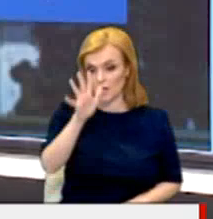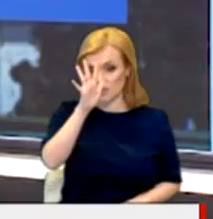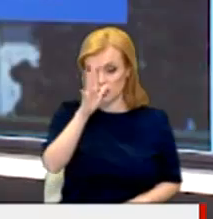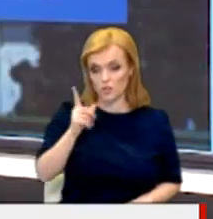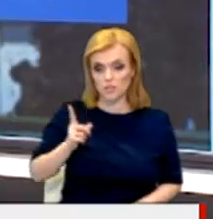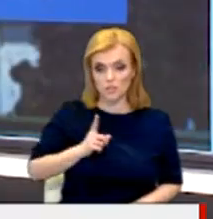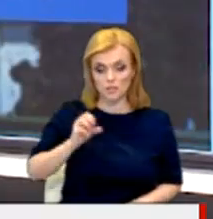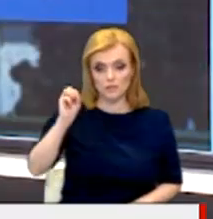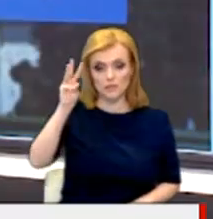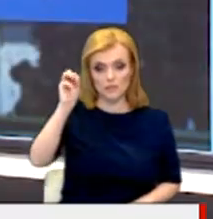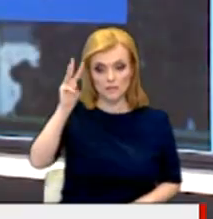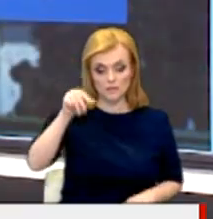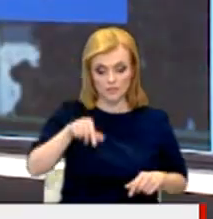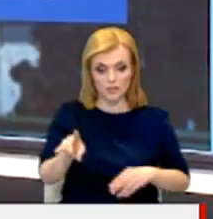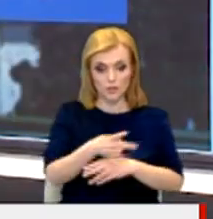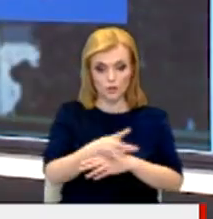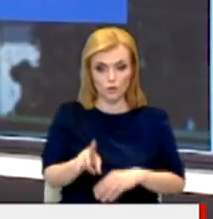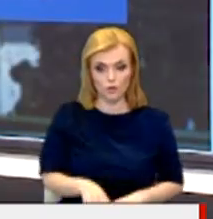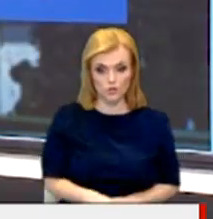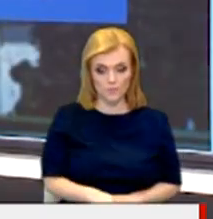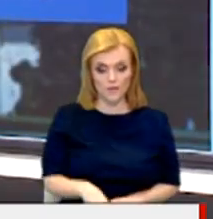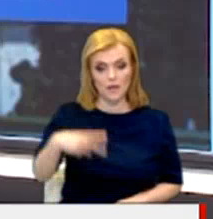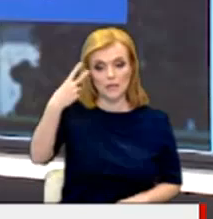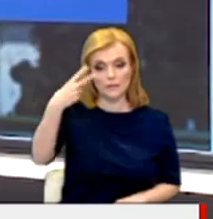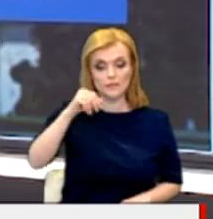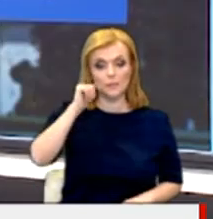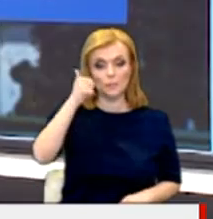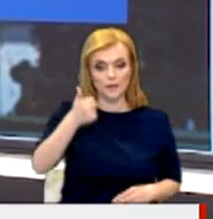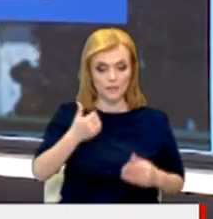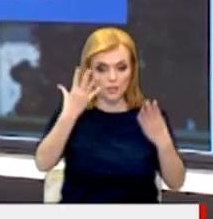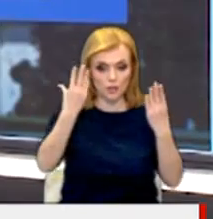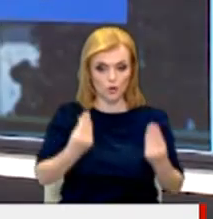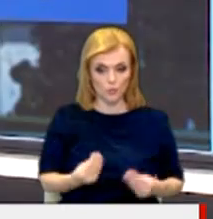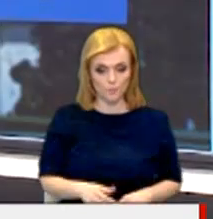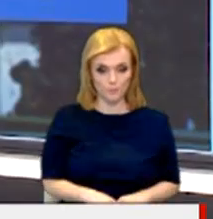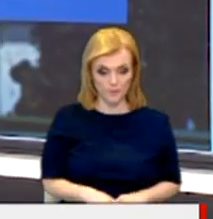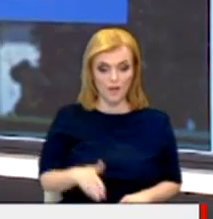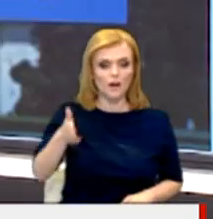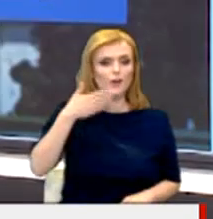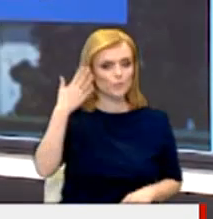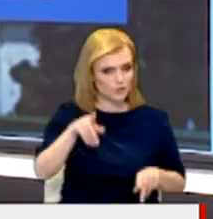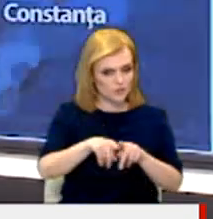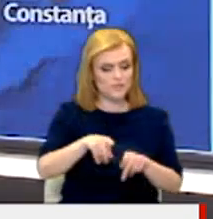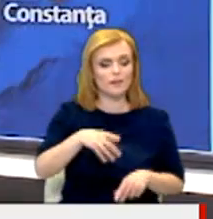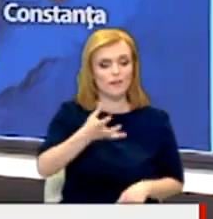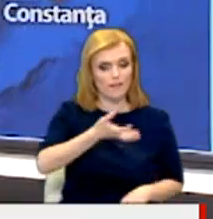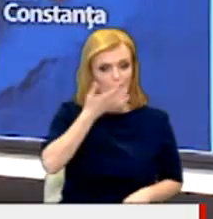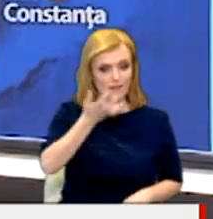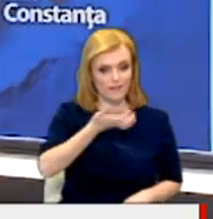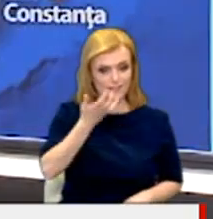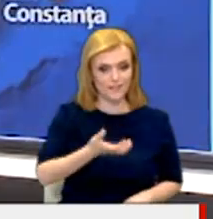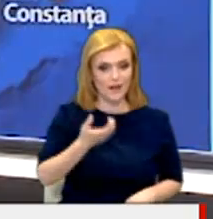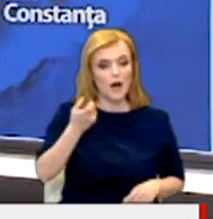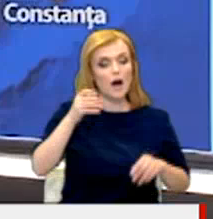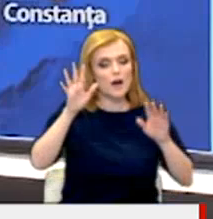Chișinău așteptăm 13 grade în această noapte și 20 de grade mâine la prânz. Și în România, vremea va fi caldă pentru această perioadă, dar va